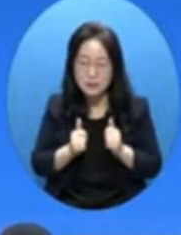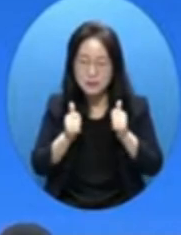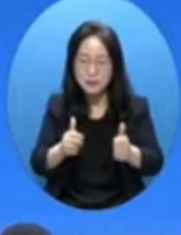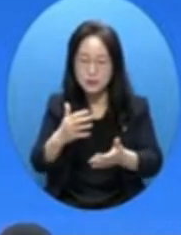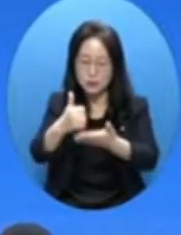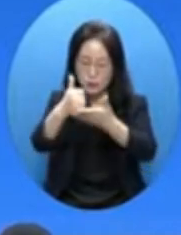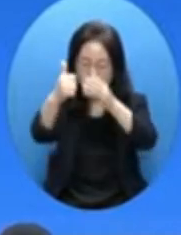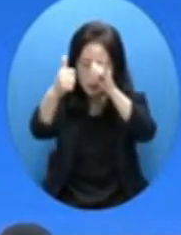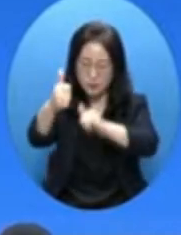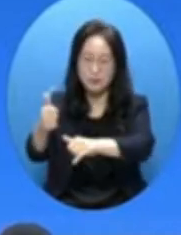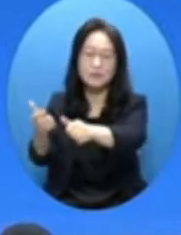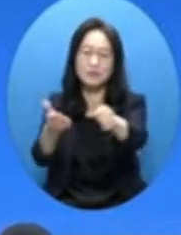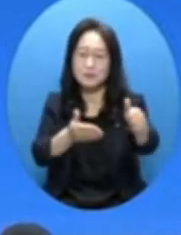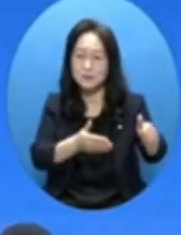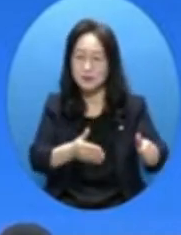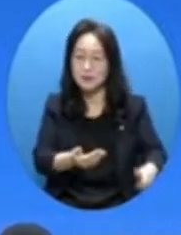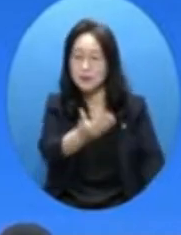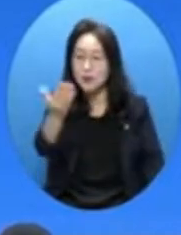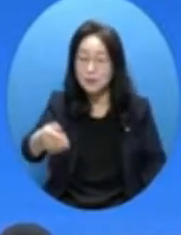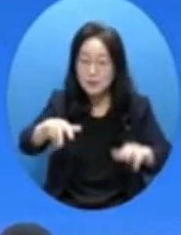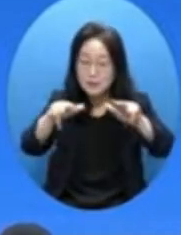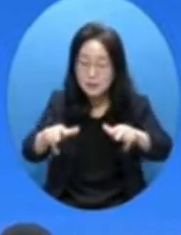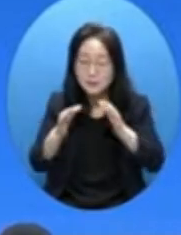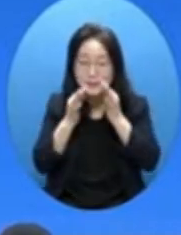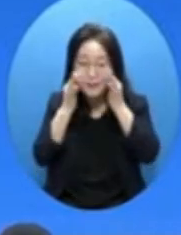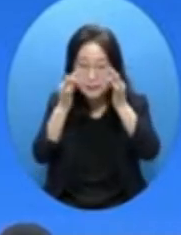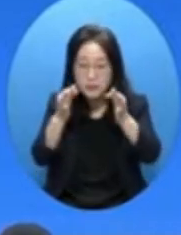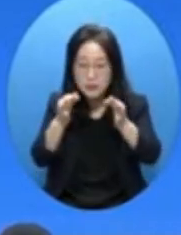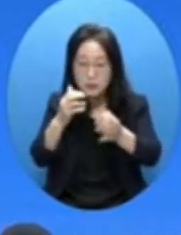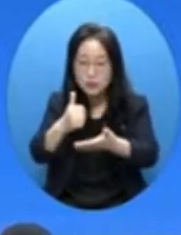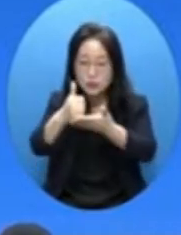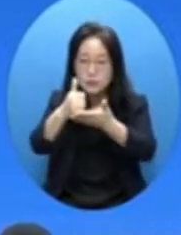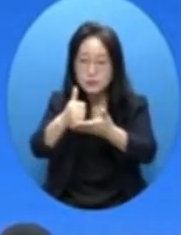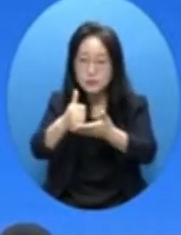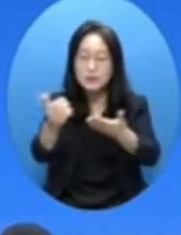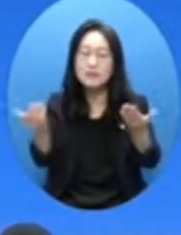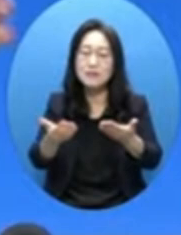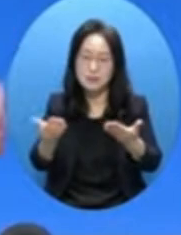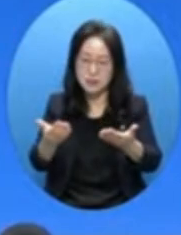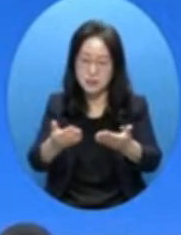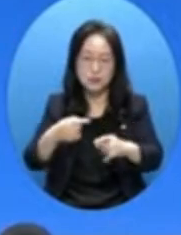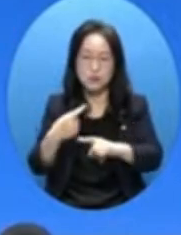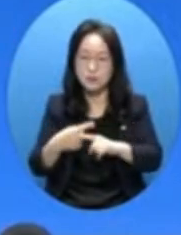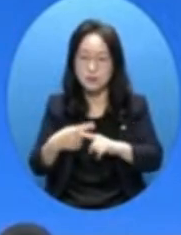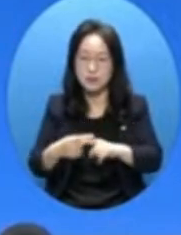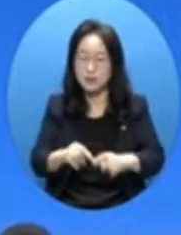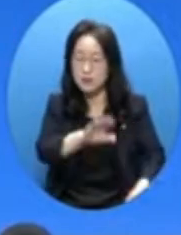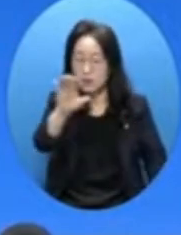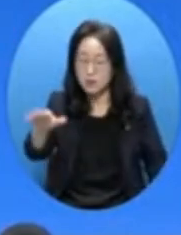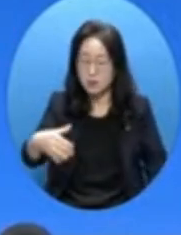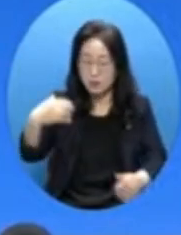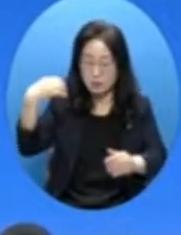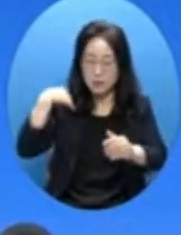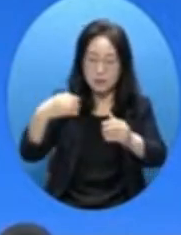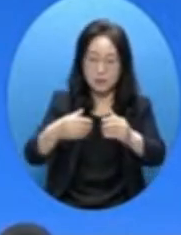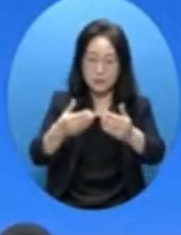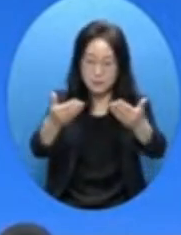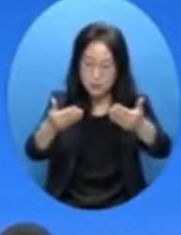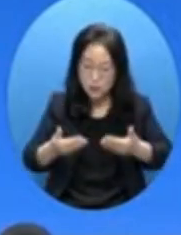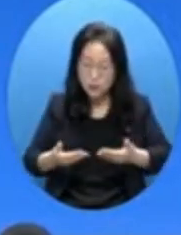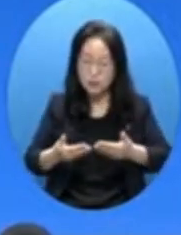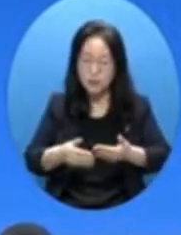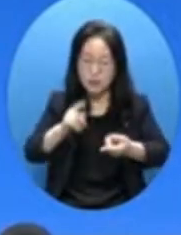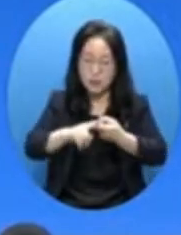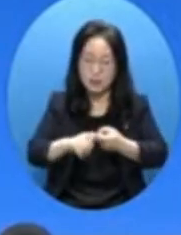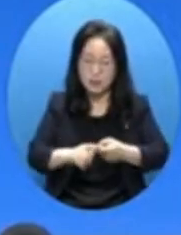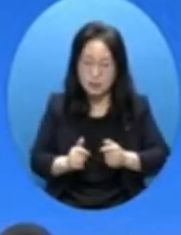하시기 바랍니다. 여러분 있는 자리에서 최선을 다하는 것이 그 주님 일입니다. 여러분이 주신 사명을 가지고 최선을 다할 때 하나님께서 여러분을 통해서 위대한